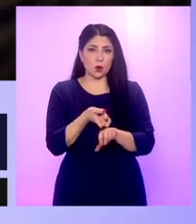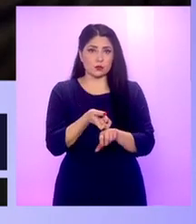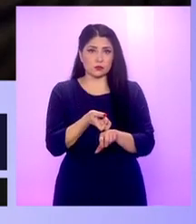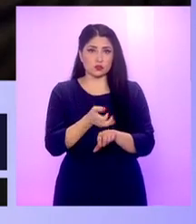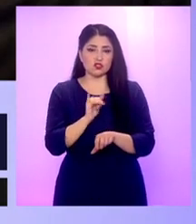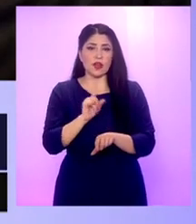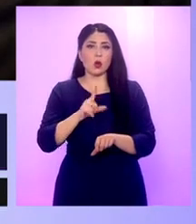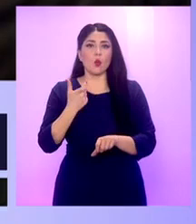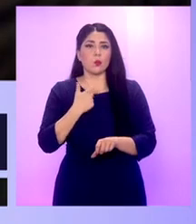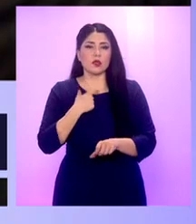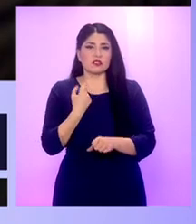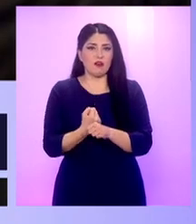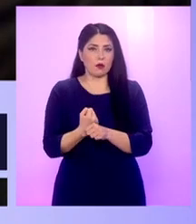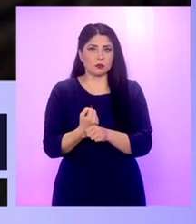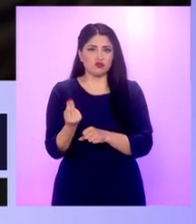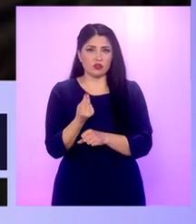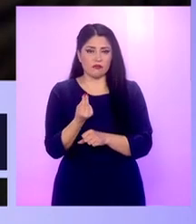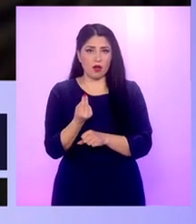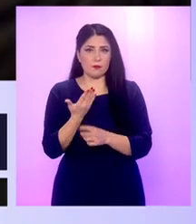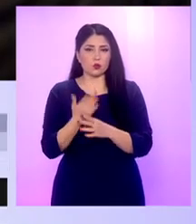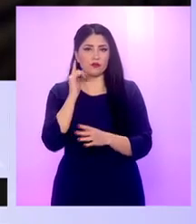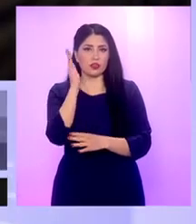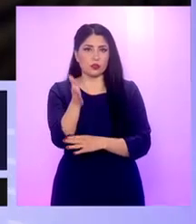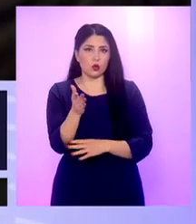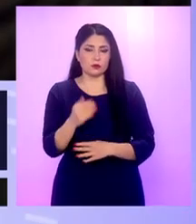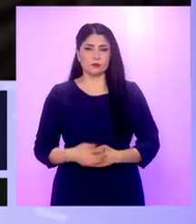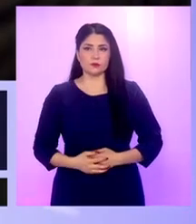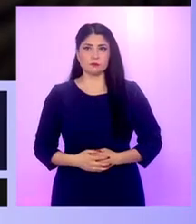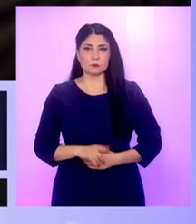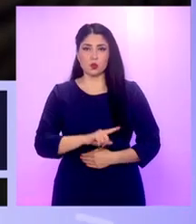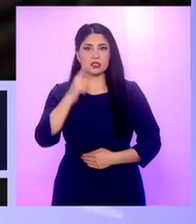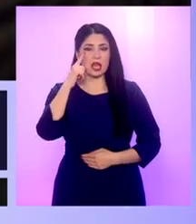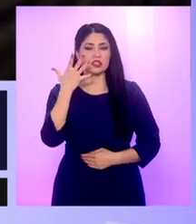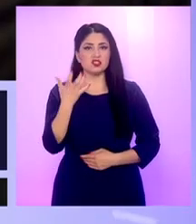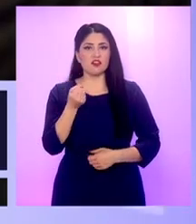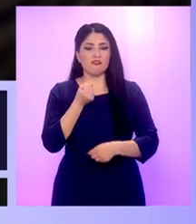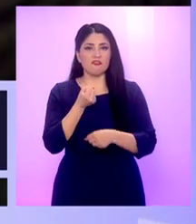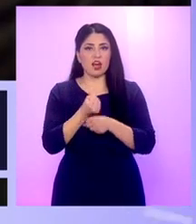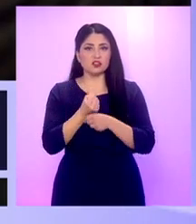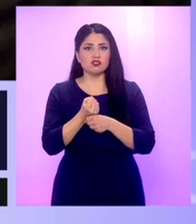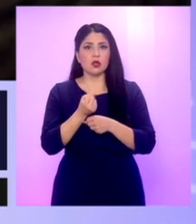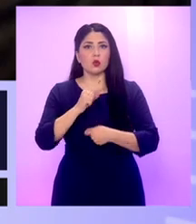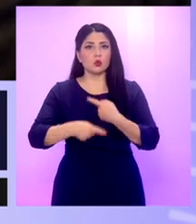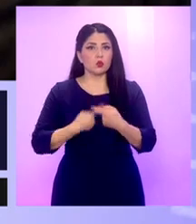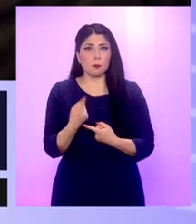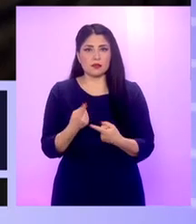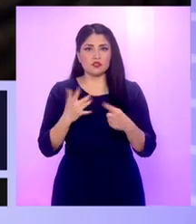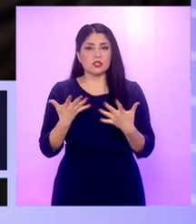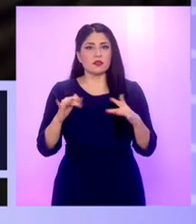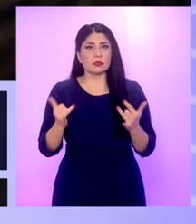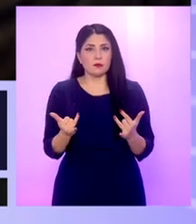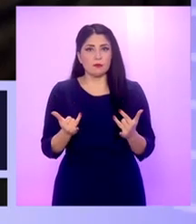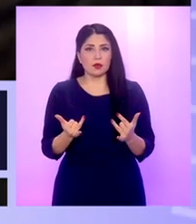Domnul Voiculescu nu a gândit consecințele diverselor sale acțiuni. Nu